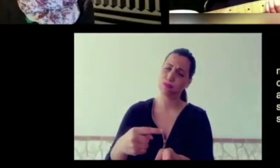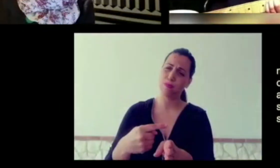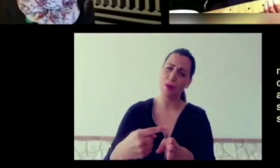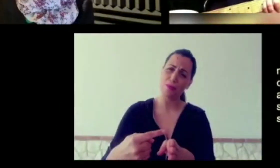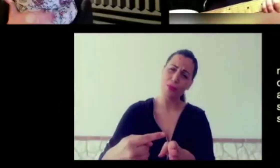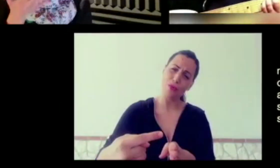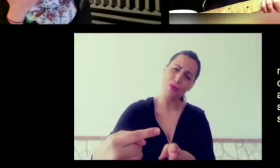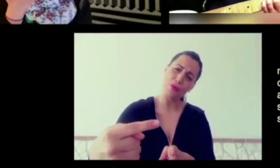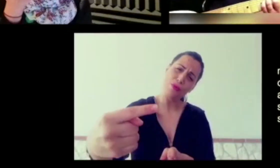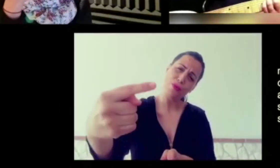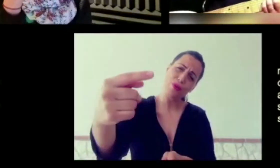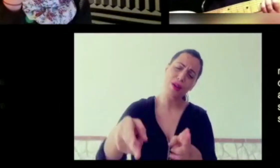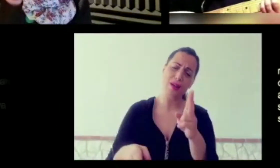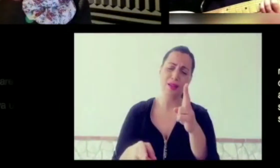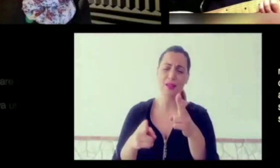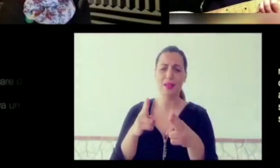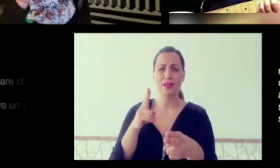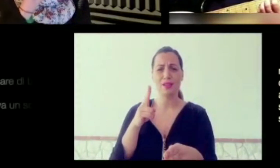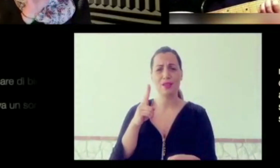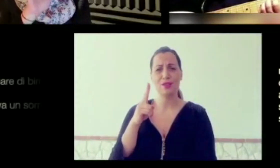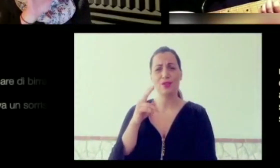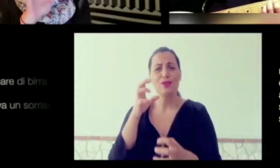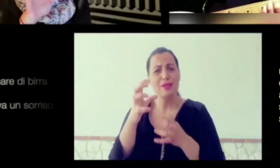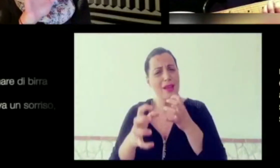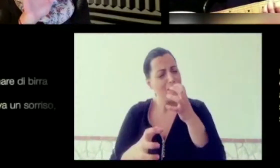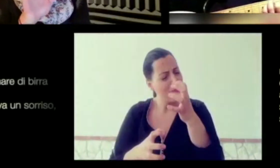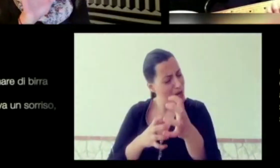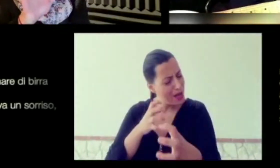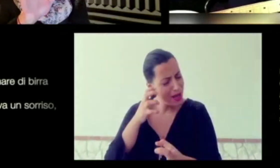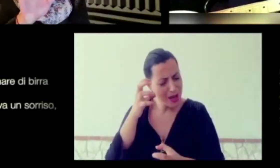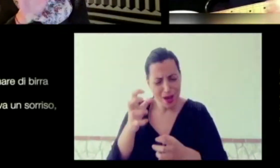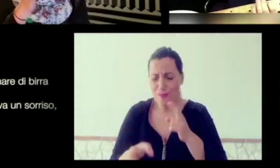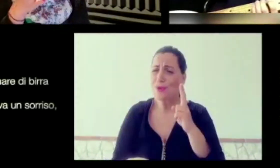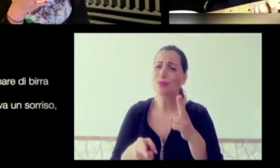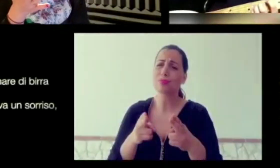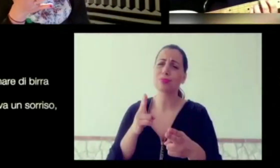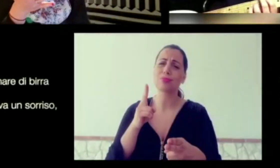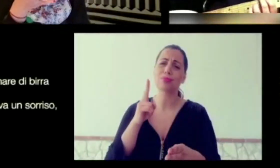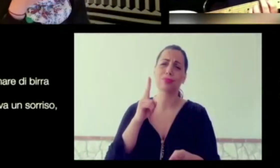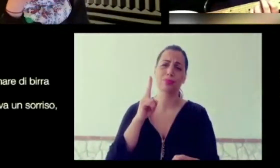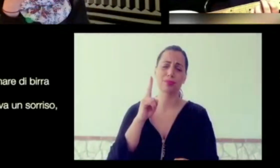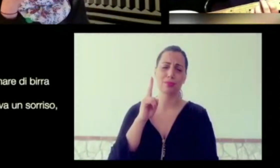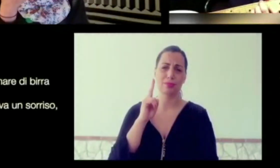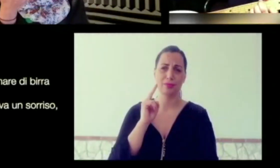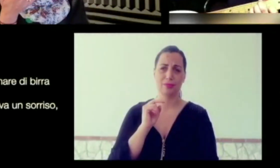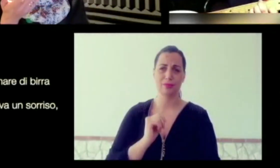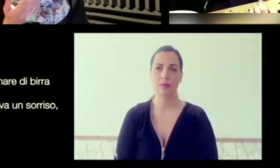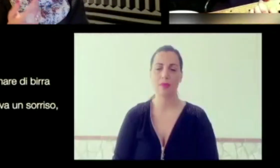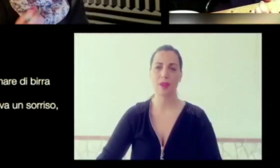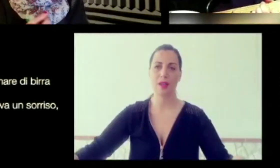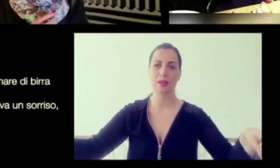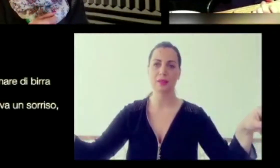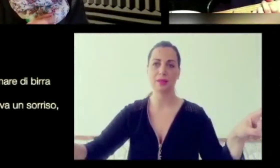sono sempre più lunghe. Sono sempre più grigie.